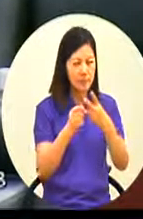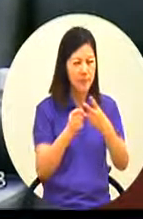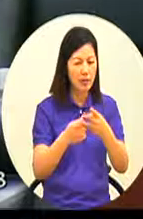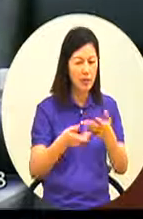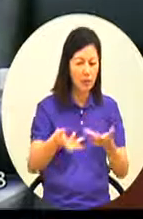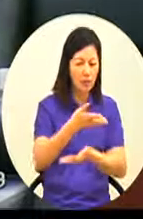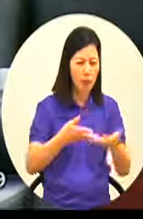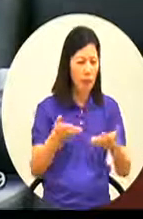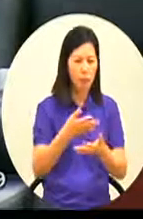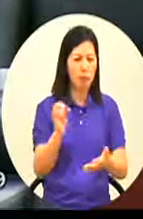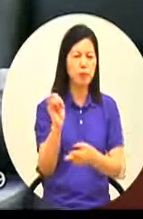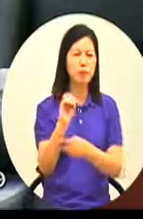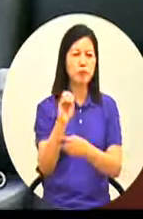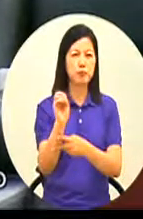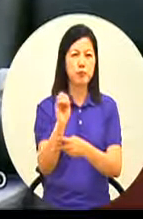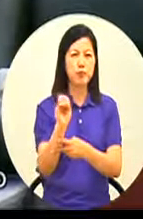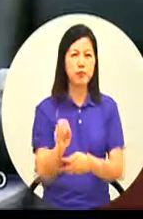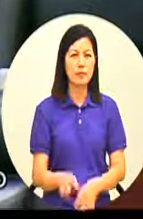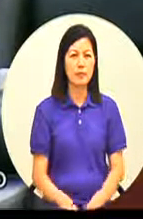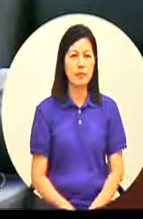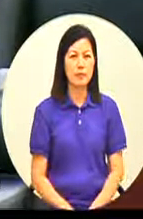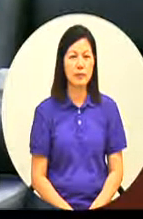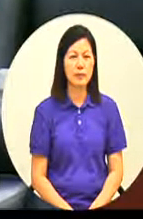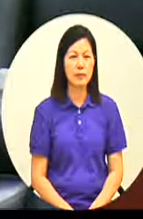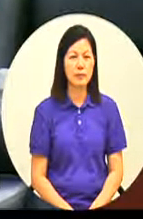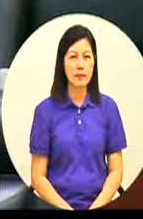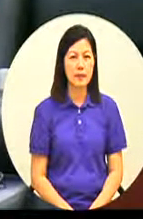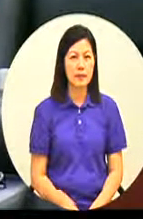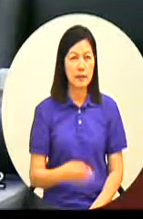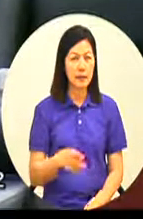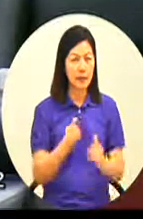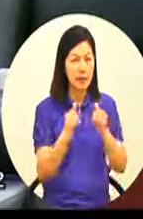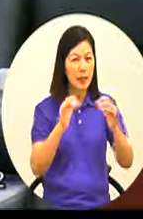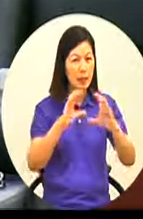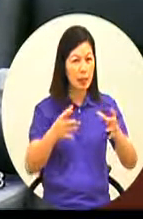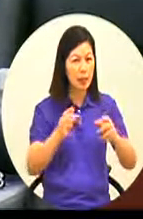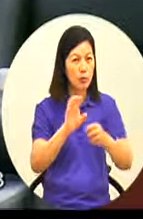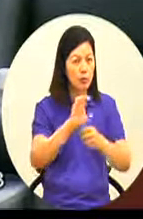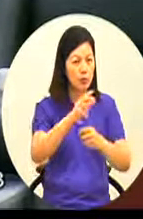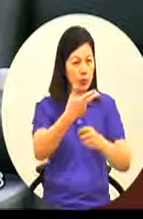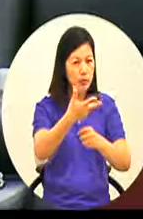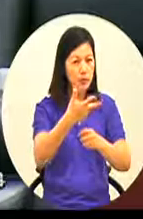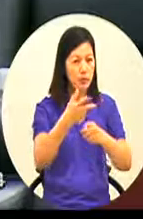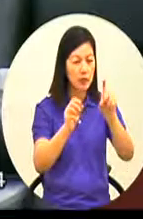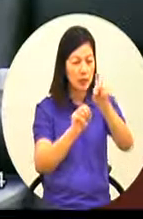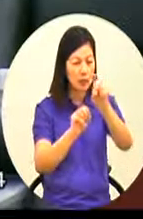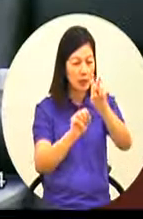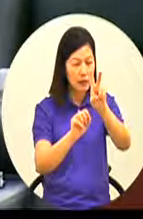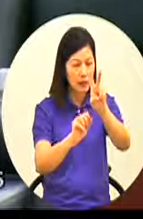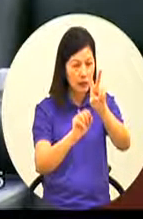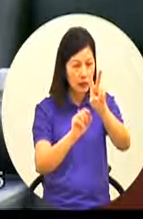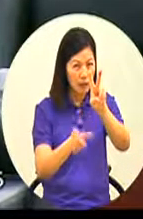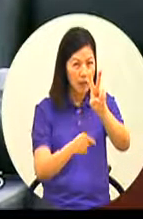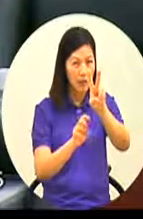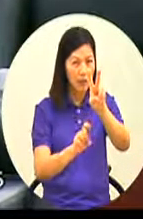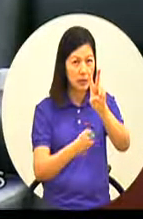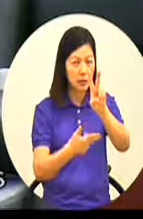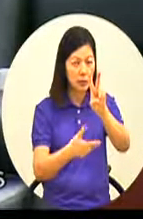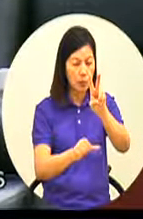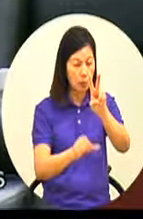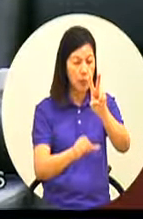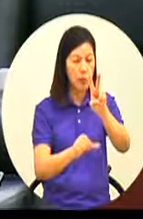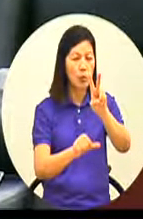是罗德代保士哦，那是从民国1997年12月15号跟我们高雄县